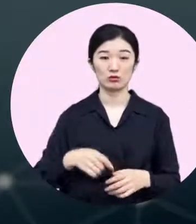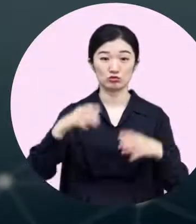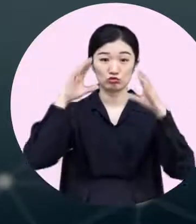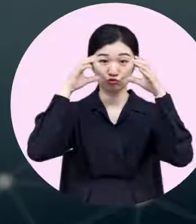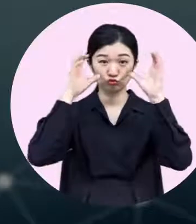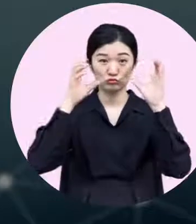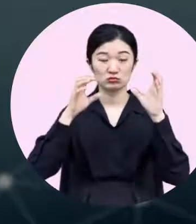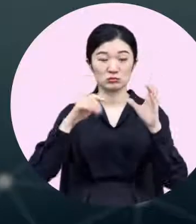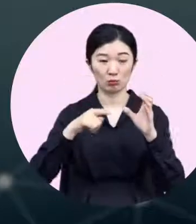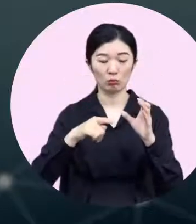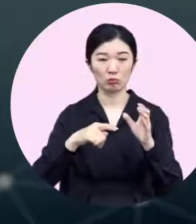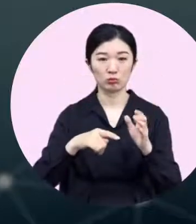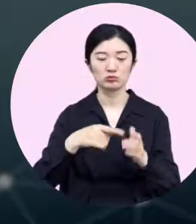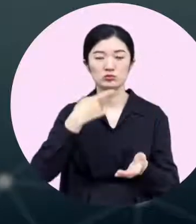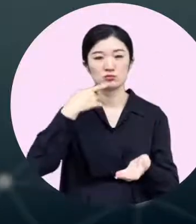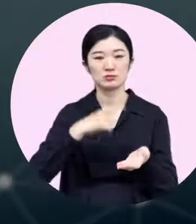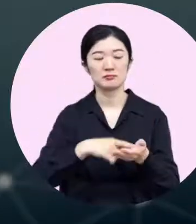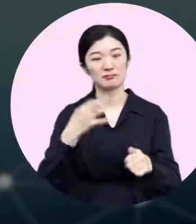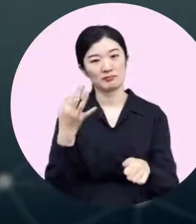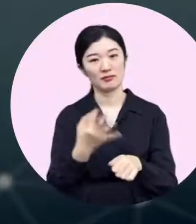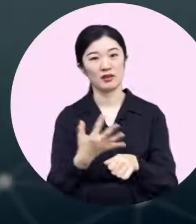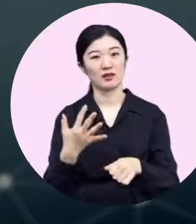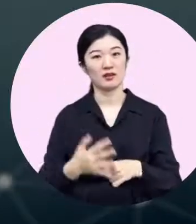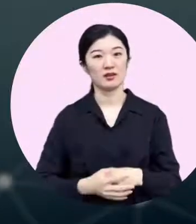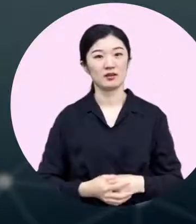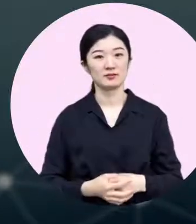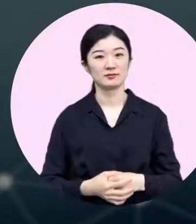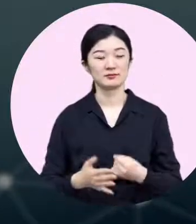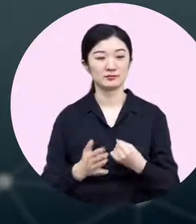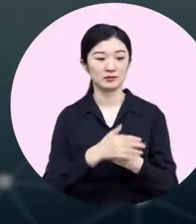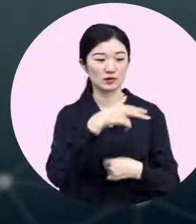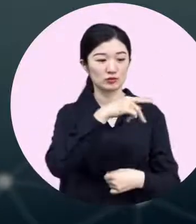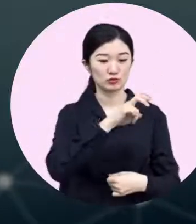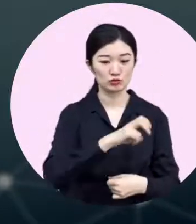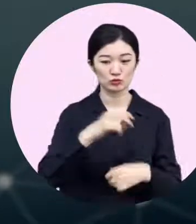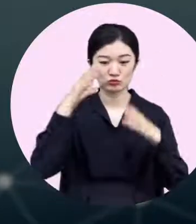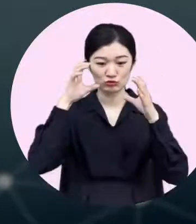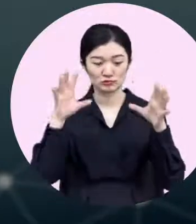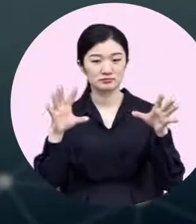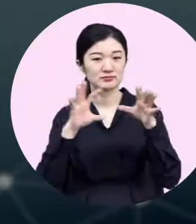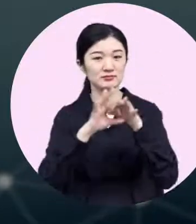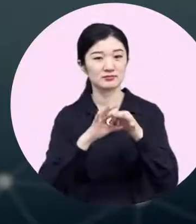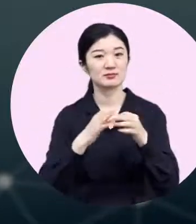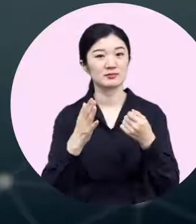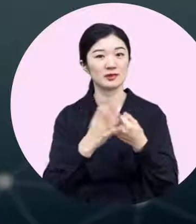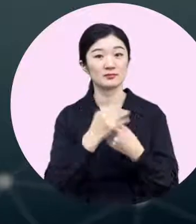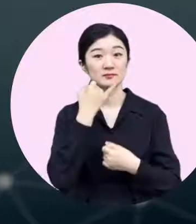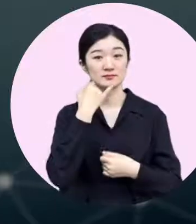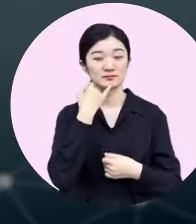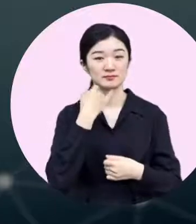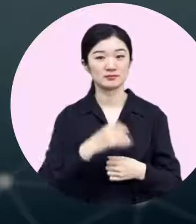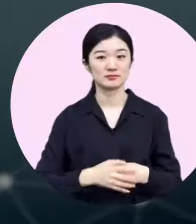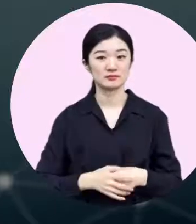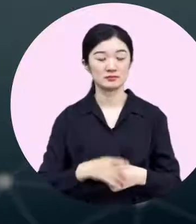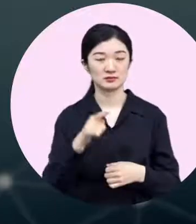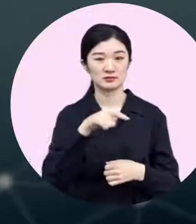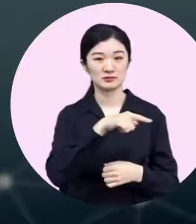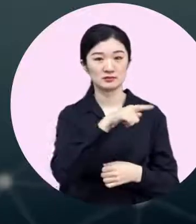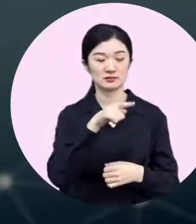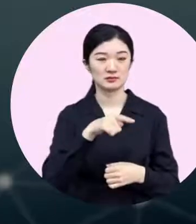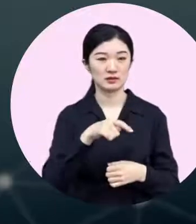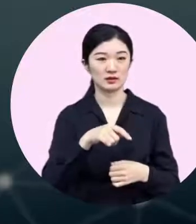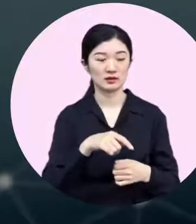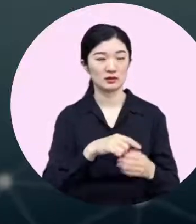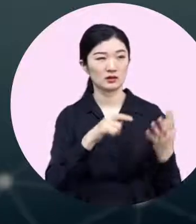그냥 회원가입이 돼요. 그래서 여기에서 이제 바로 열 수도 있고 예약할 수 있는 버튼들이 이제 보이시죠? 그럼 여기서